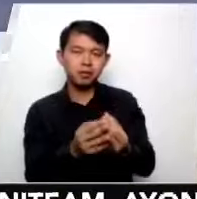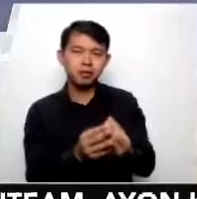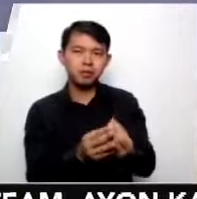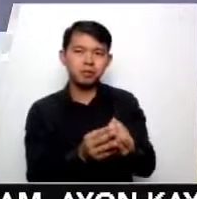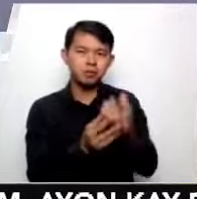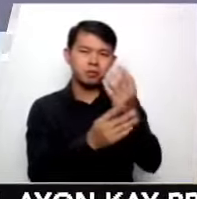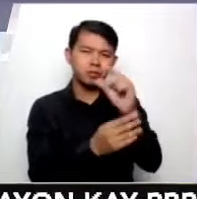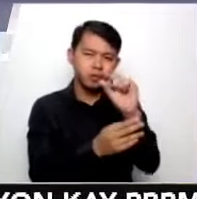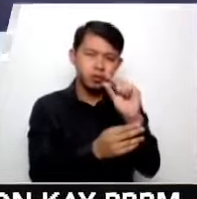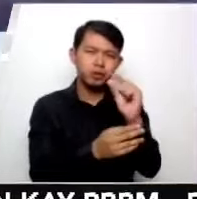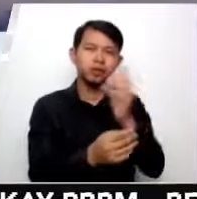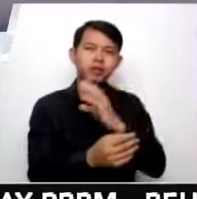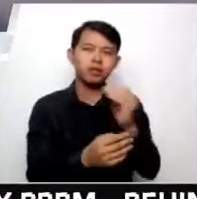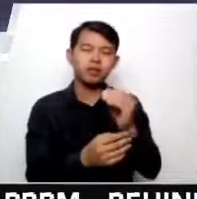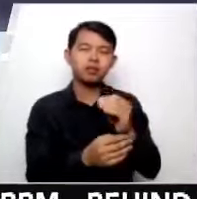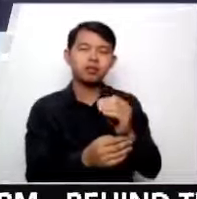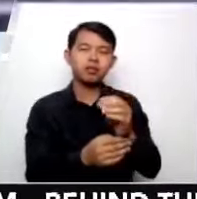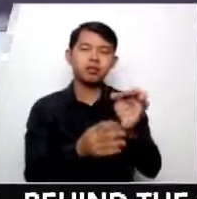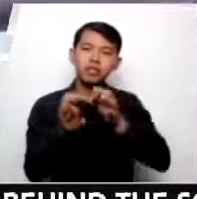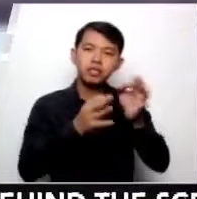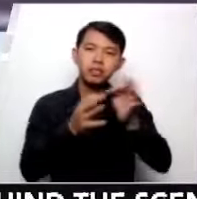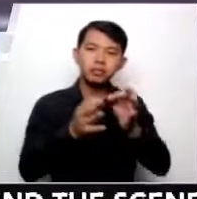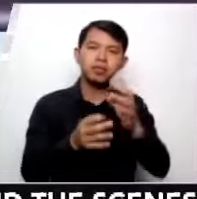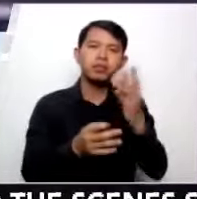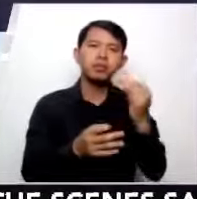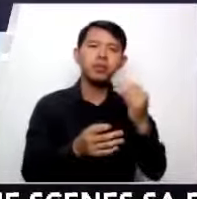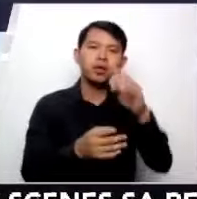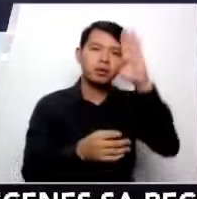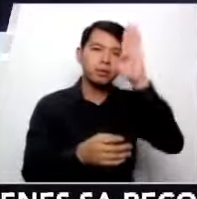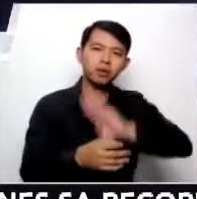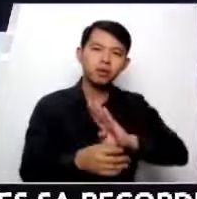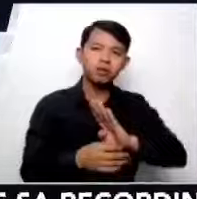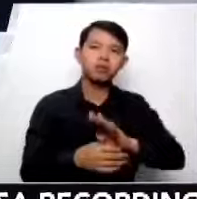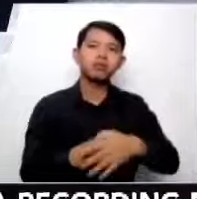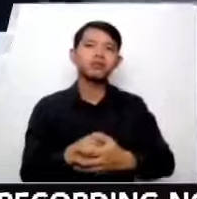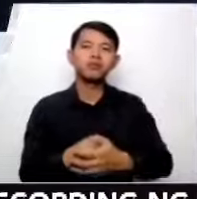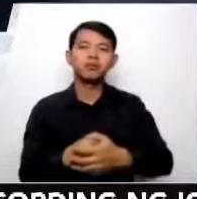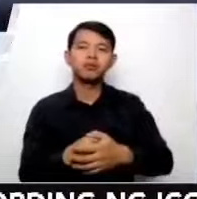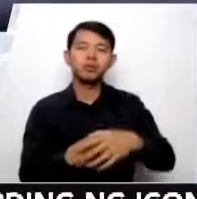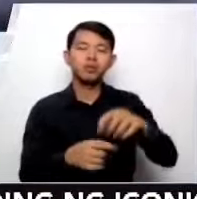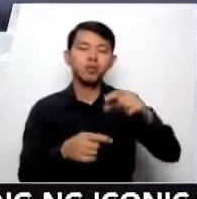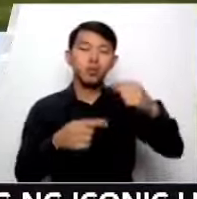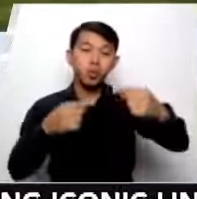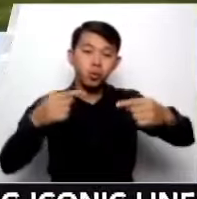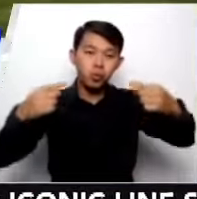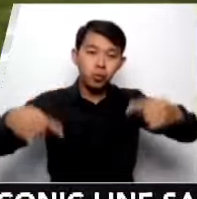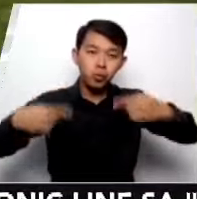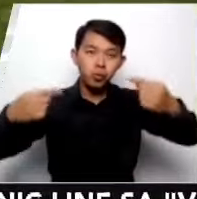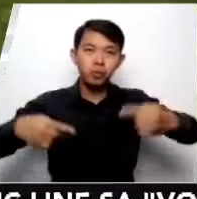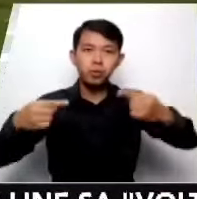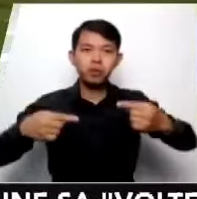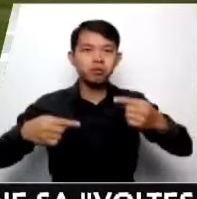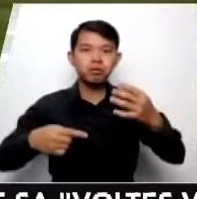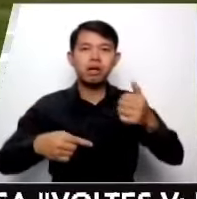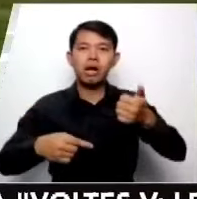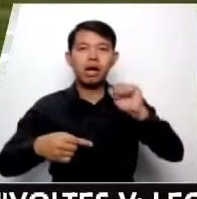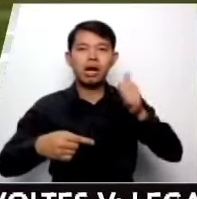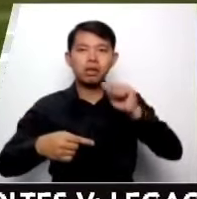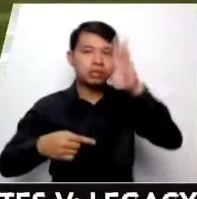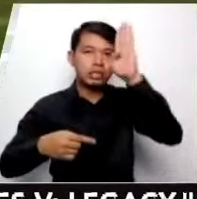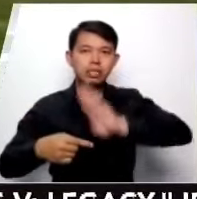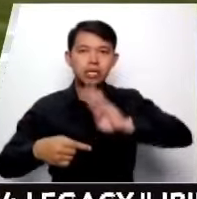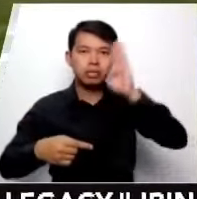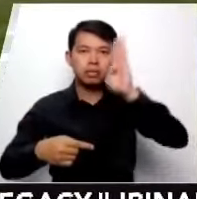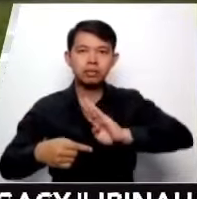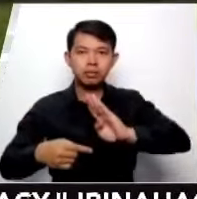tower na ayaw bumukas ng landing gear ng cargo plane. Agad namang dumating ang mga rescue at firefighting teams. Walang nasaktan